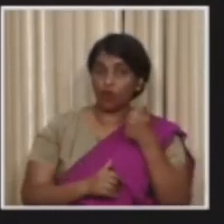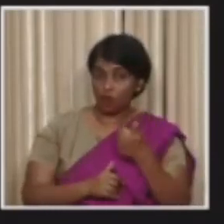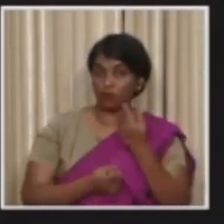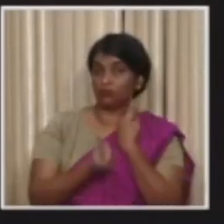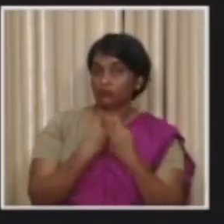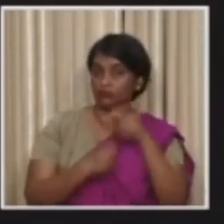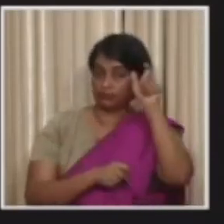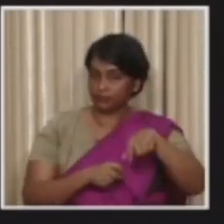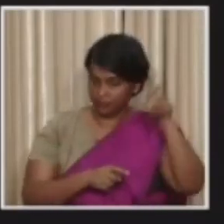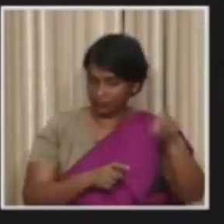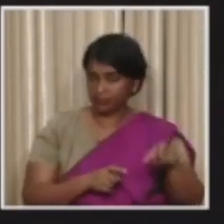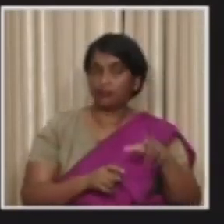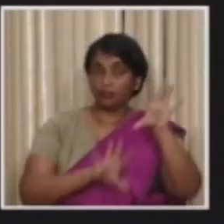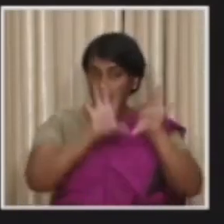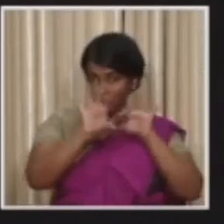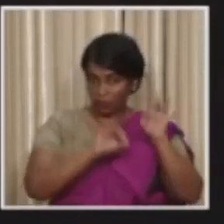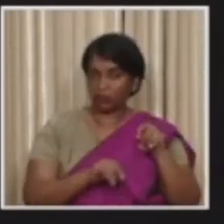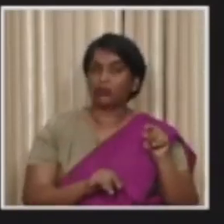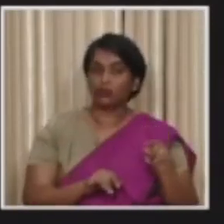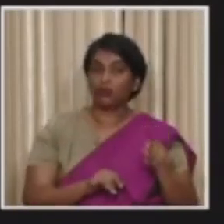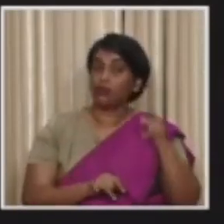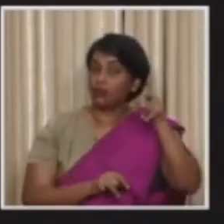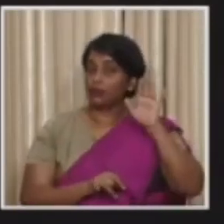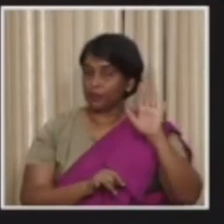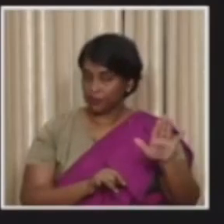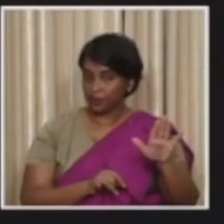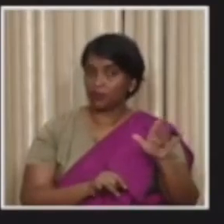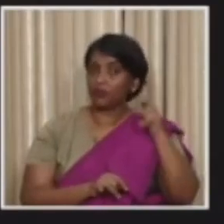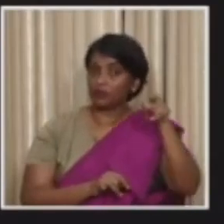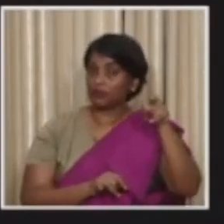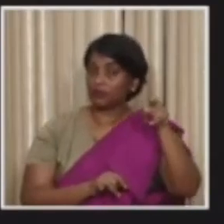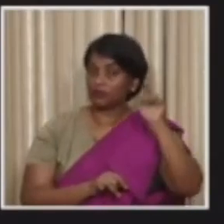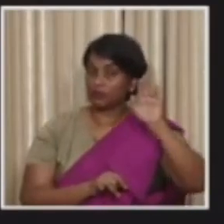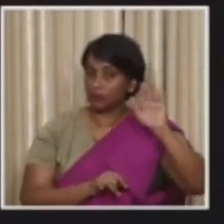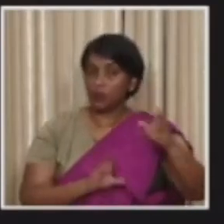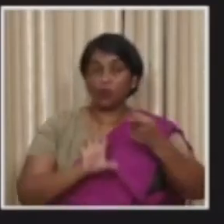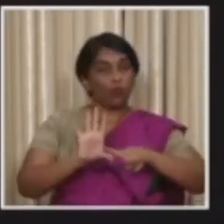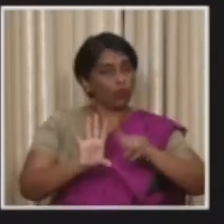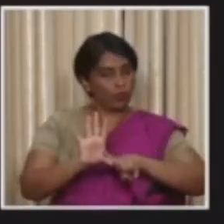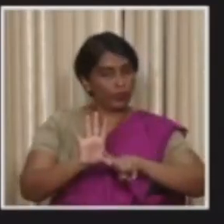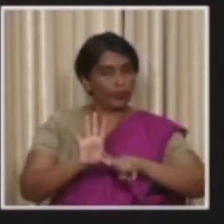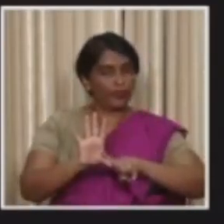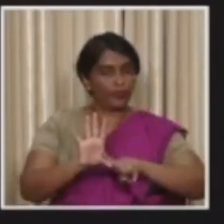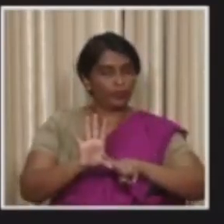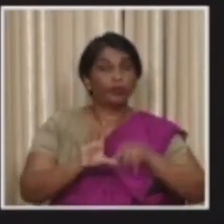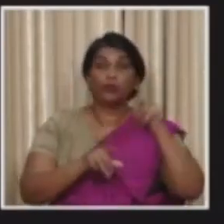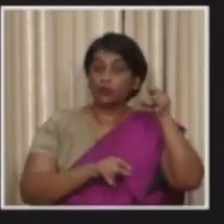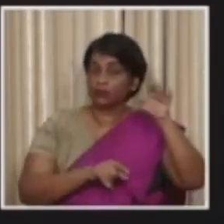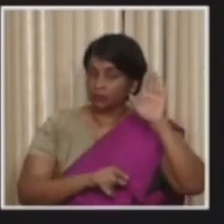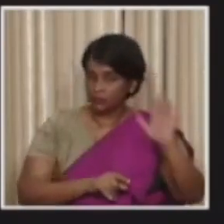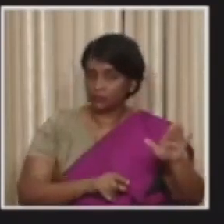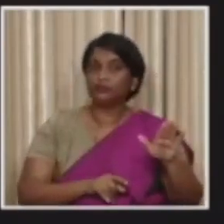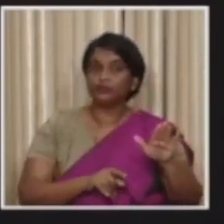විමර්ශන ලෙදාරින් අරගෙන ඔවුන්ට ඔවුන්ව පුහුණු කරලා ඔවුන්ට